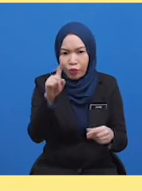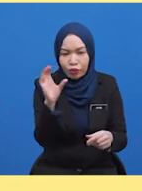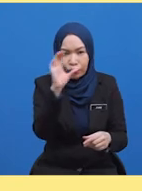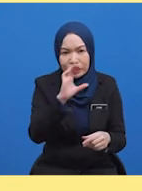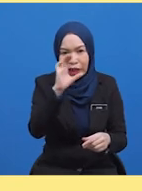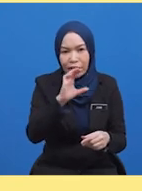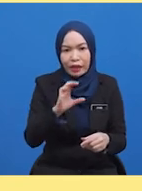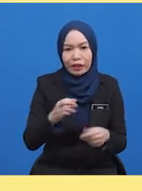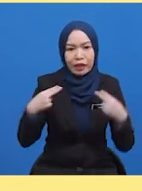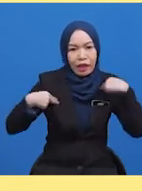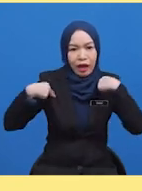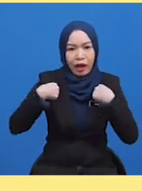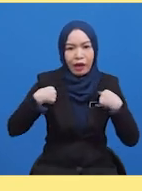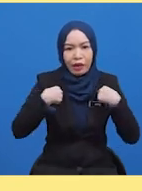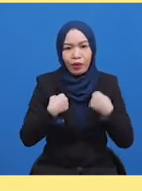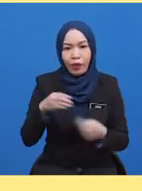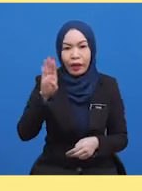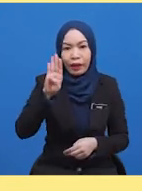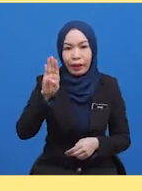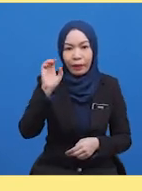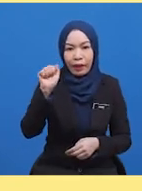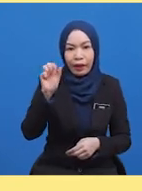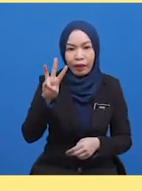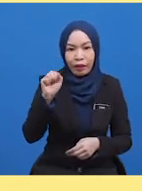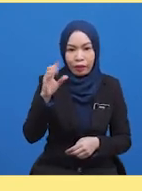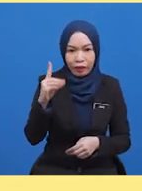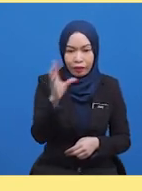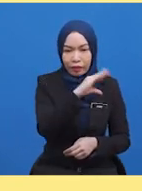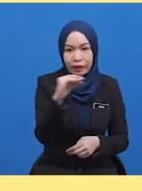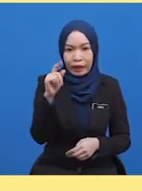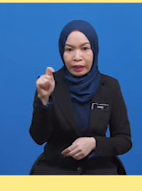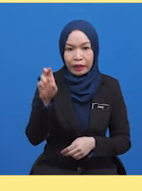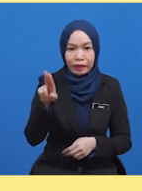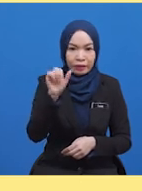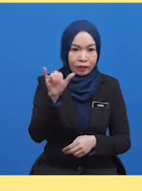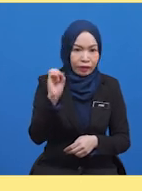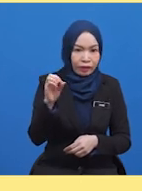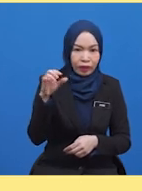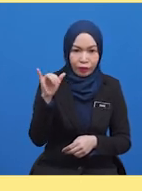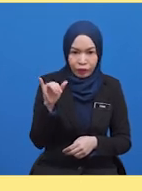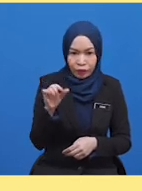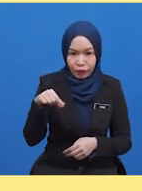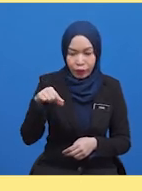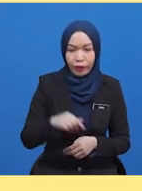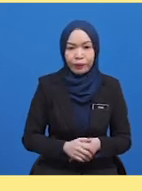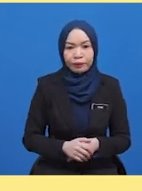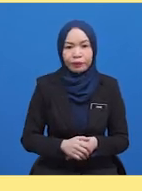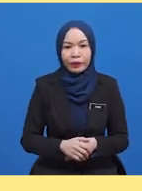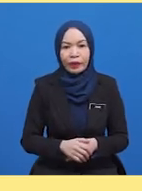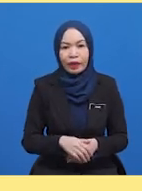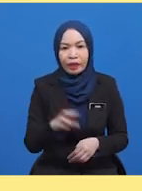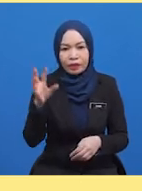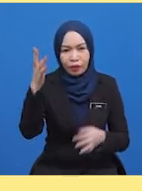selepas banjir melanda tempat tinggalnya yang kedua Waktu Rehat beruntung